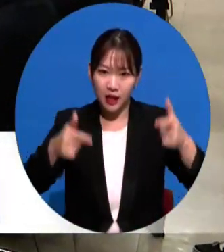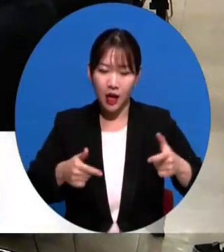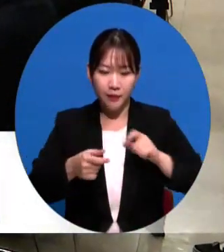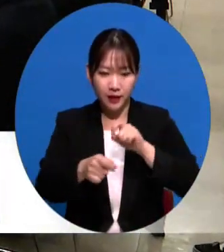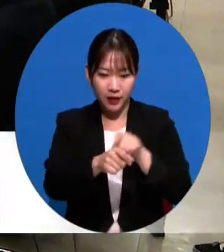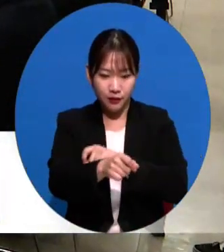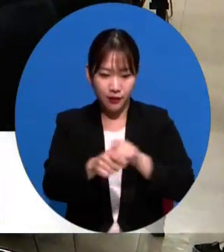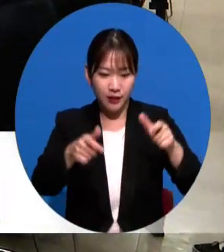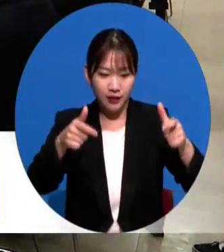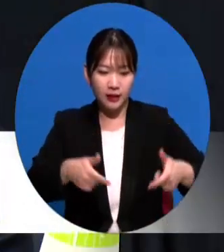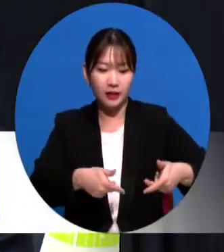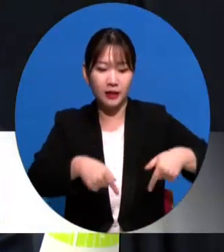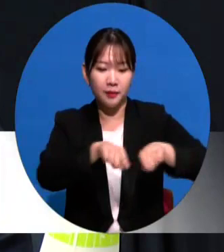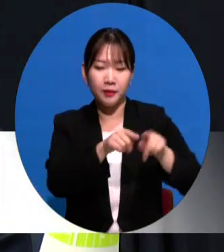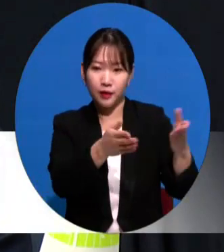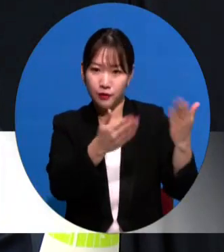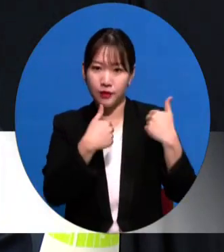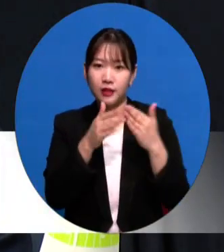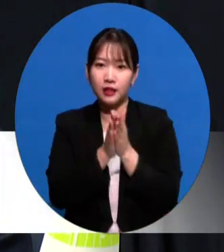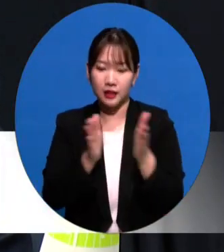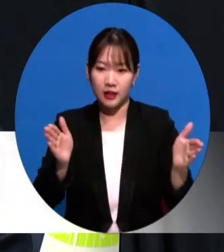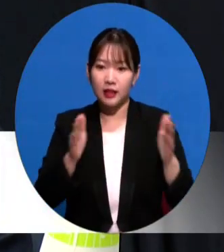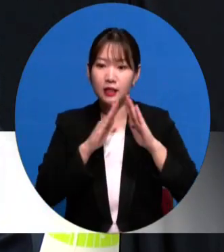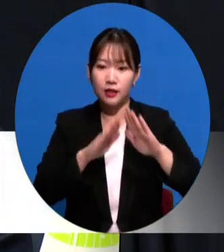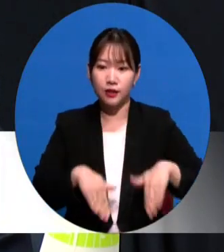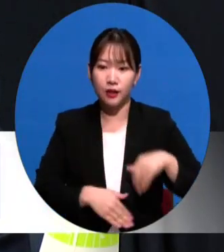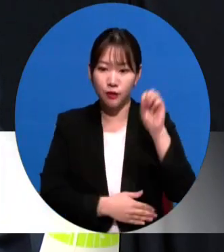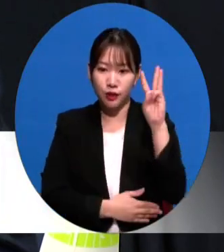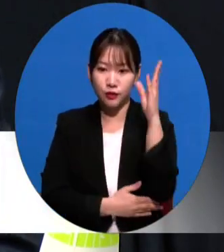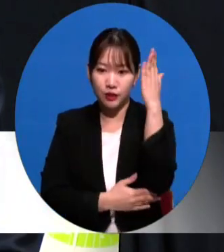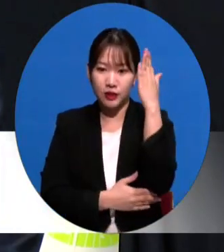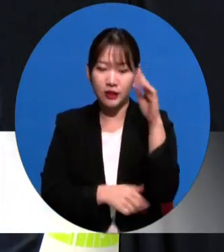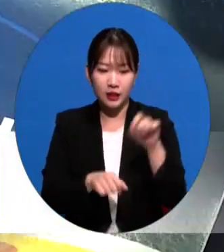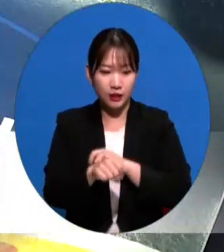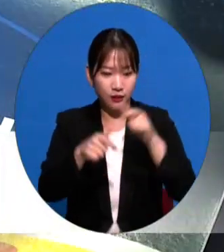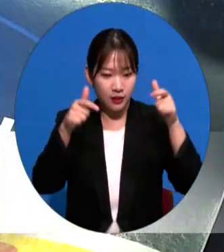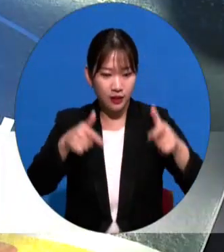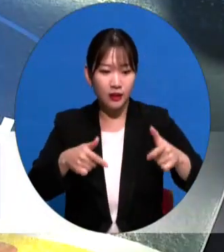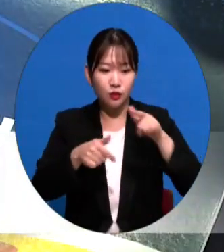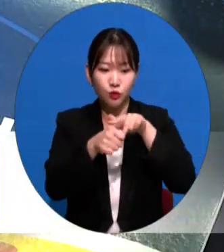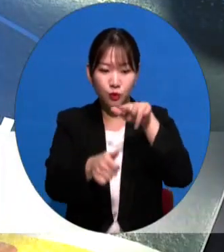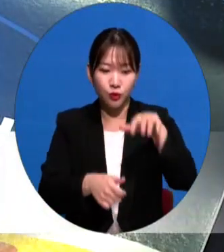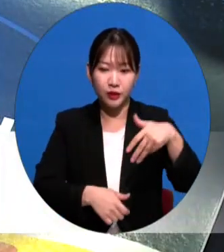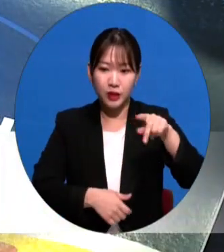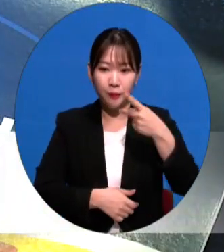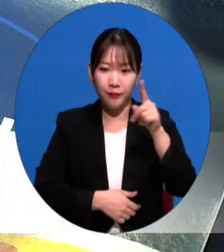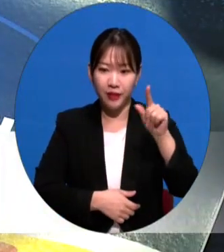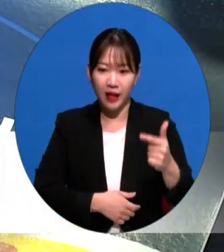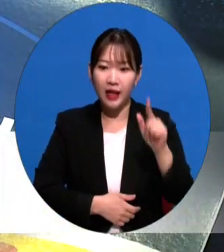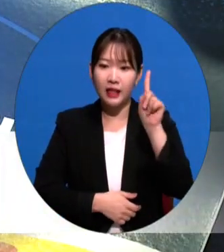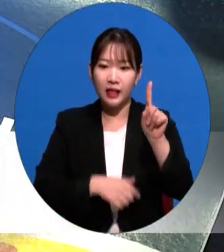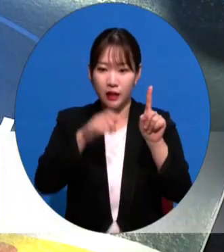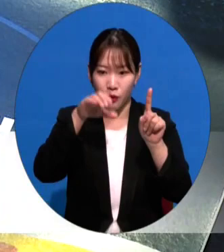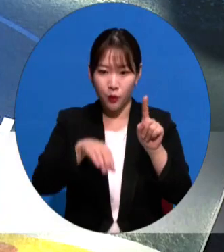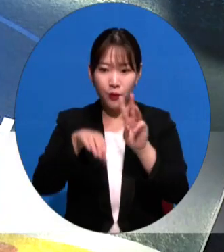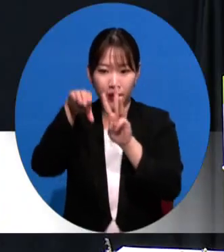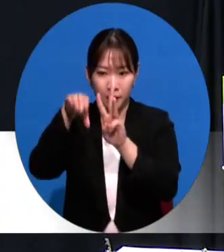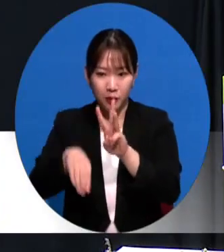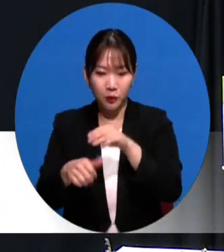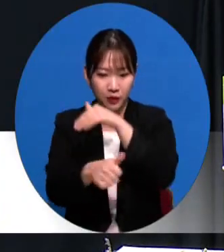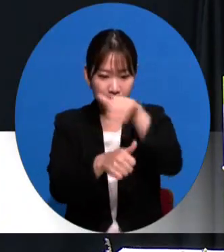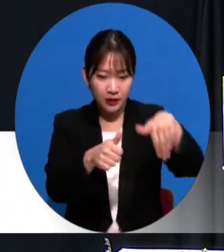공동 유치에 나섰습니다. 전라남도와 광주시는 특화단지 후보지인 첨단 1지구와 3지구